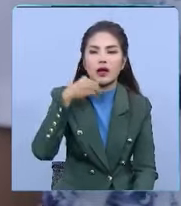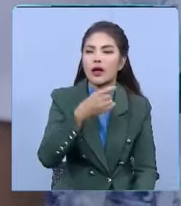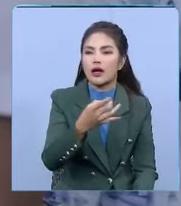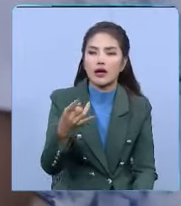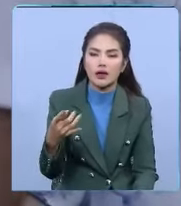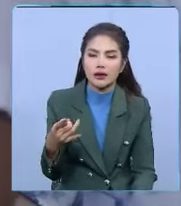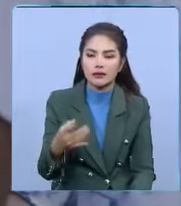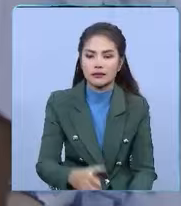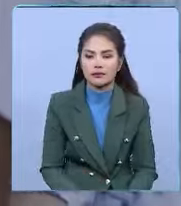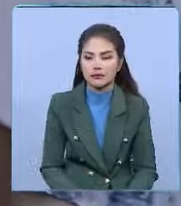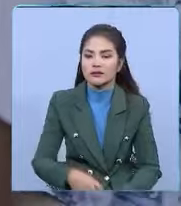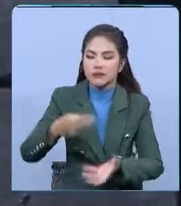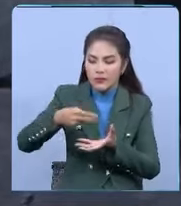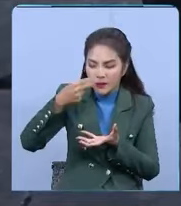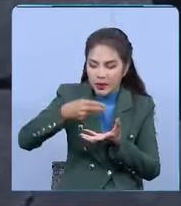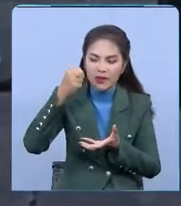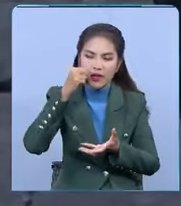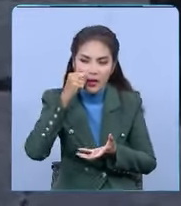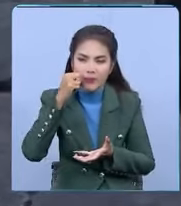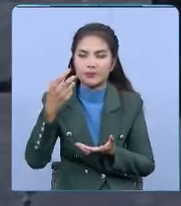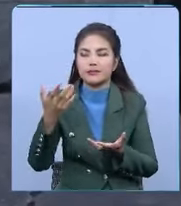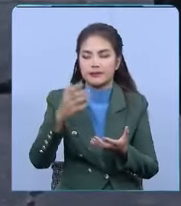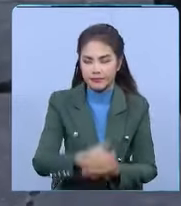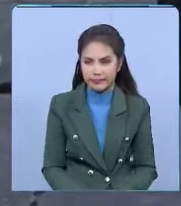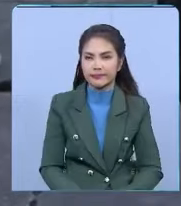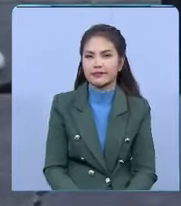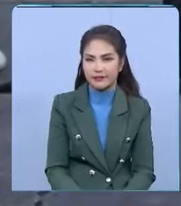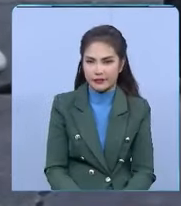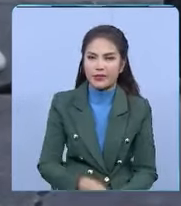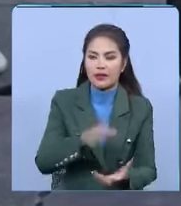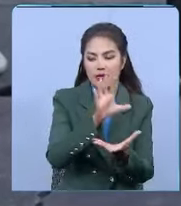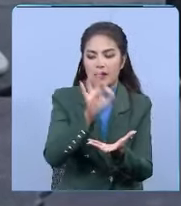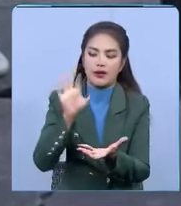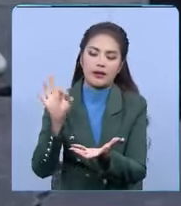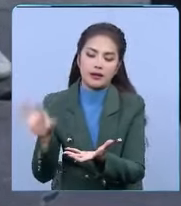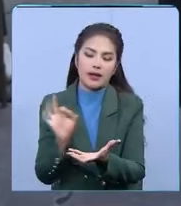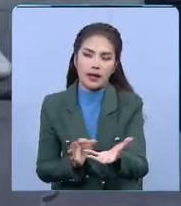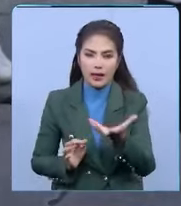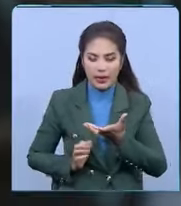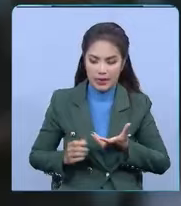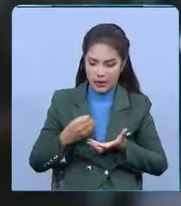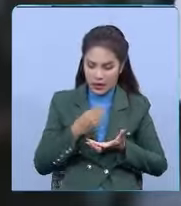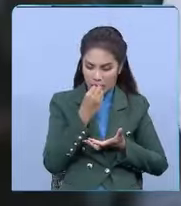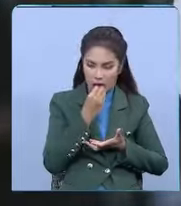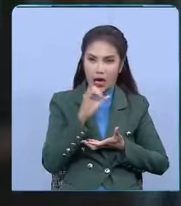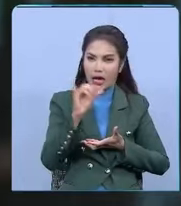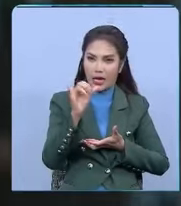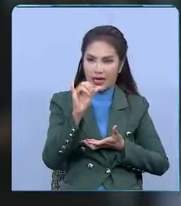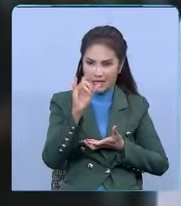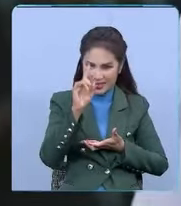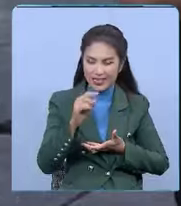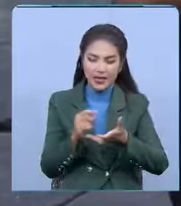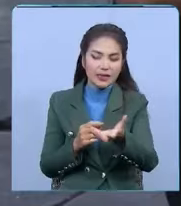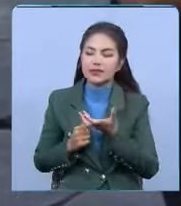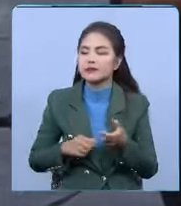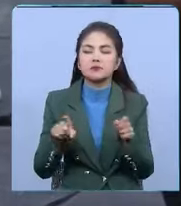ห้งหรือบะหมี่น้ำอะไรเงี้ย ผมขออนุญาตให้ท่านช่วยเลือกเมนูให้ผมได้ไหมครับผมยังไม่ได้ทานอะไรมาผมทานแบบเมนูท่านเลยว่าร้